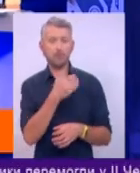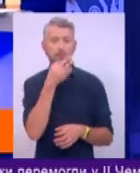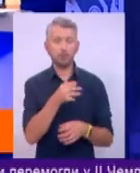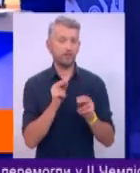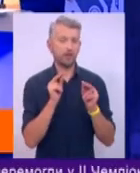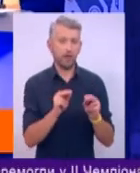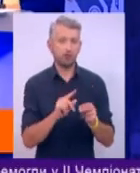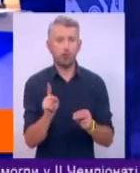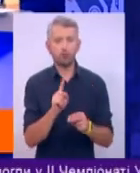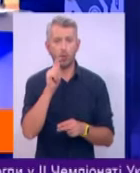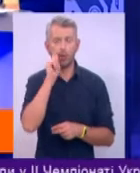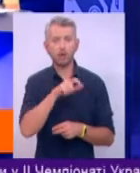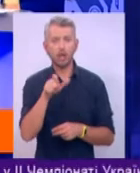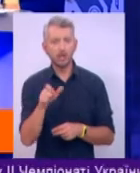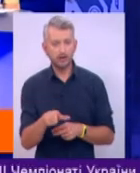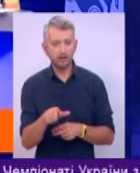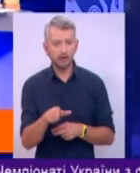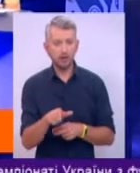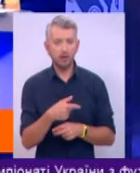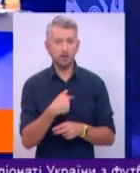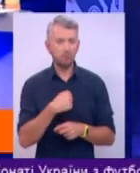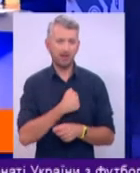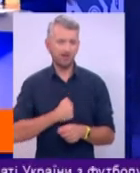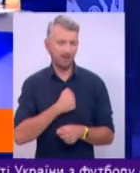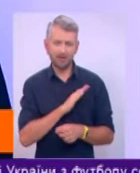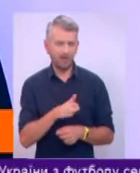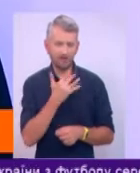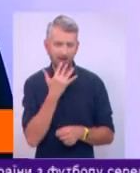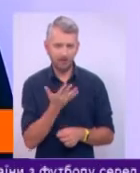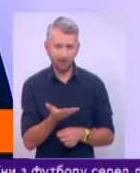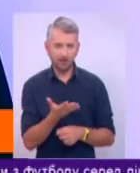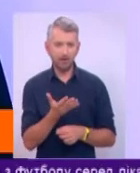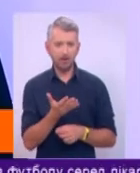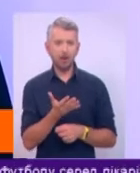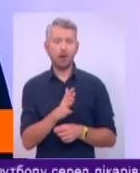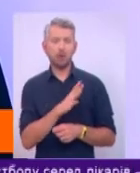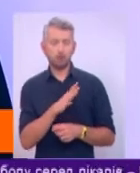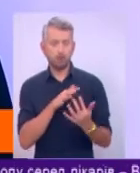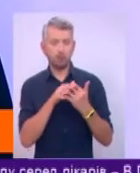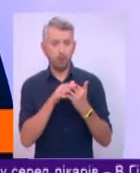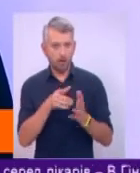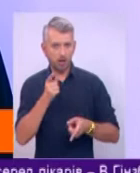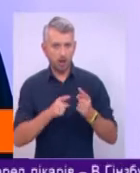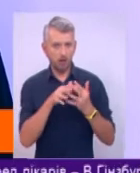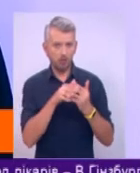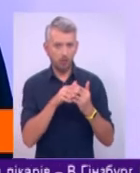сказати. Так. Я вам скажу відверто, що українці, ми не зла нація. І будучи в боях, в реальних боях,